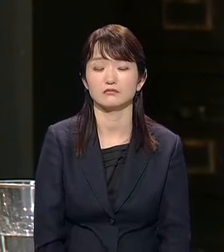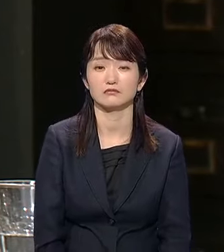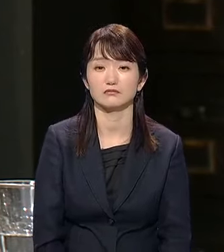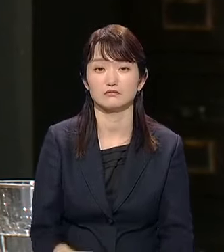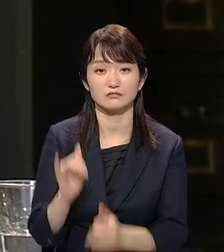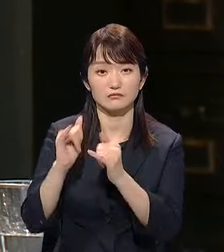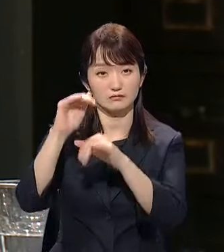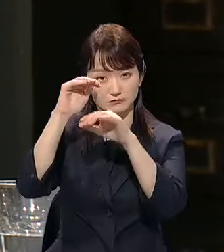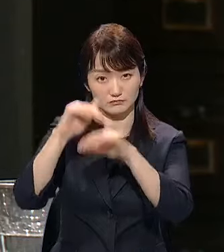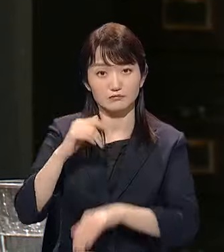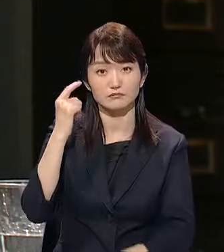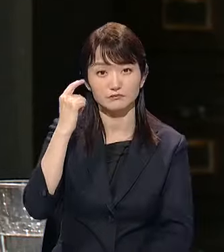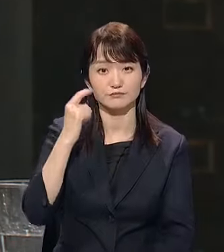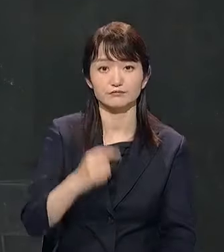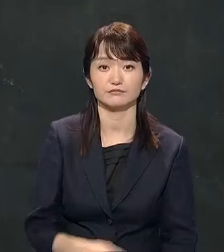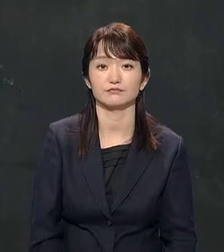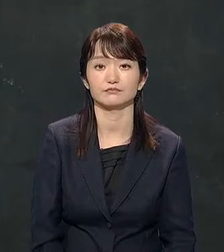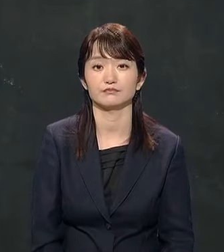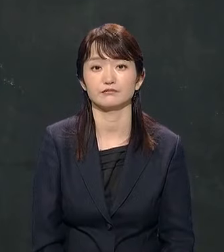내용 들어보시죠.